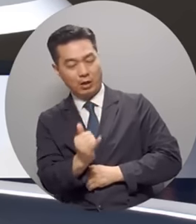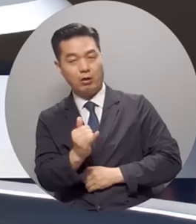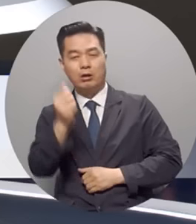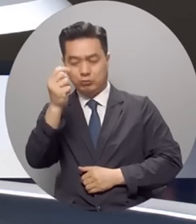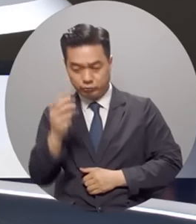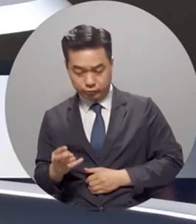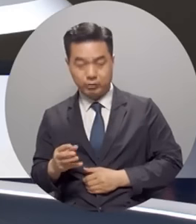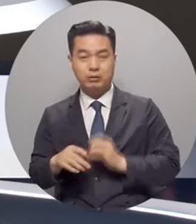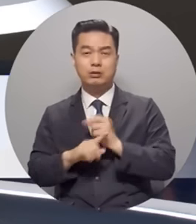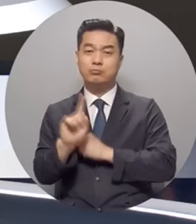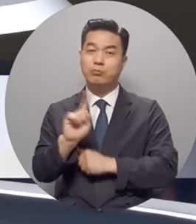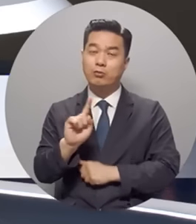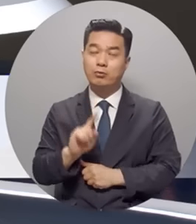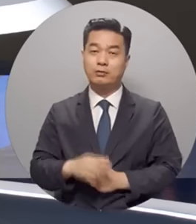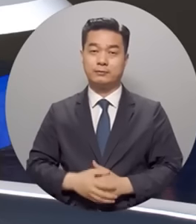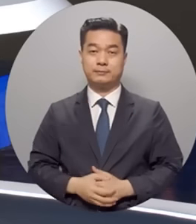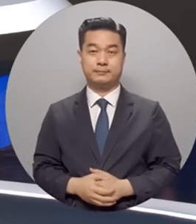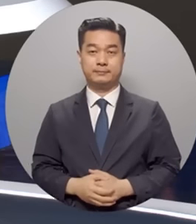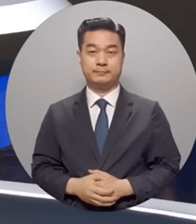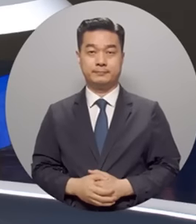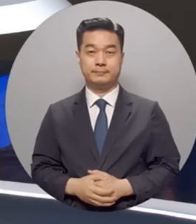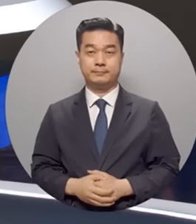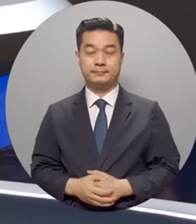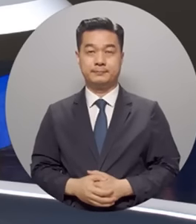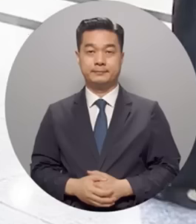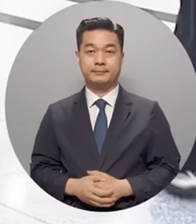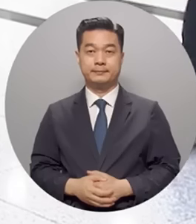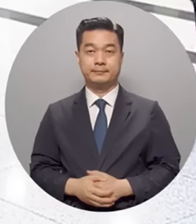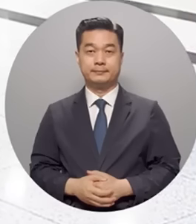했던 이유는 무엇일까요? 이어서 구민지 기자입니다.